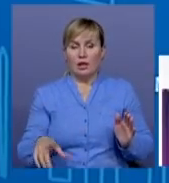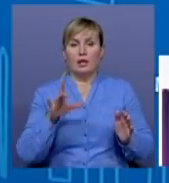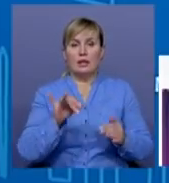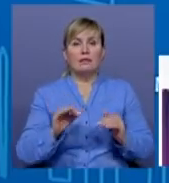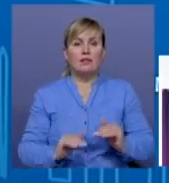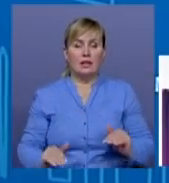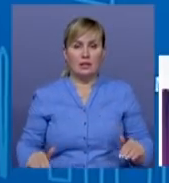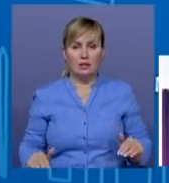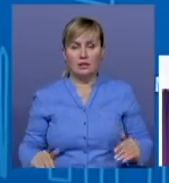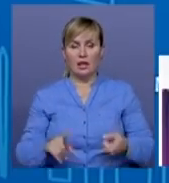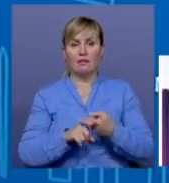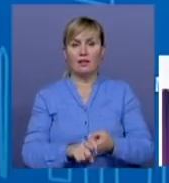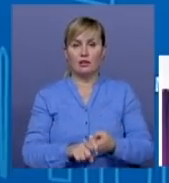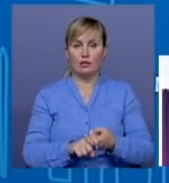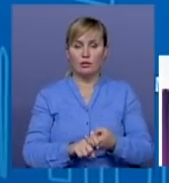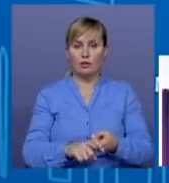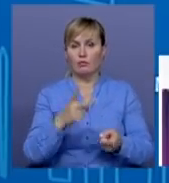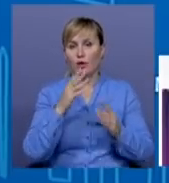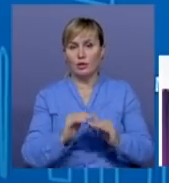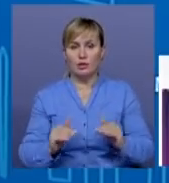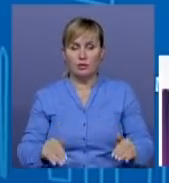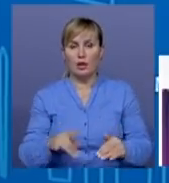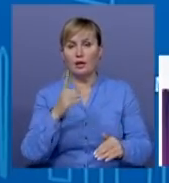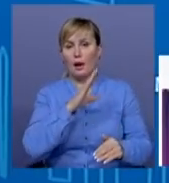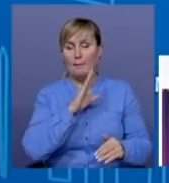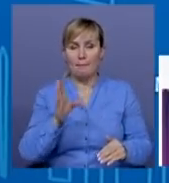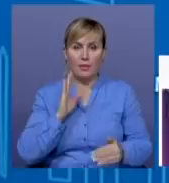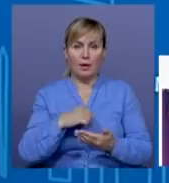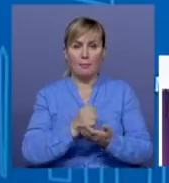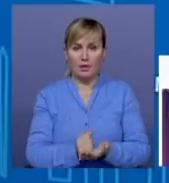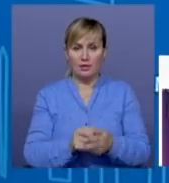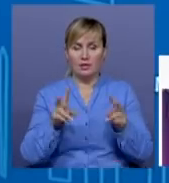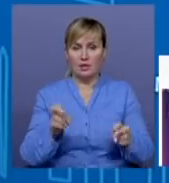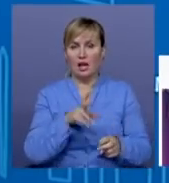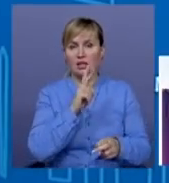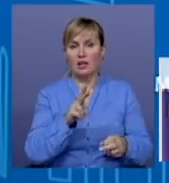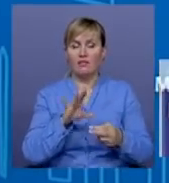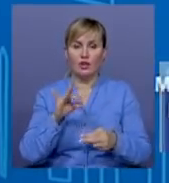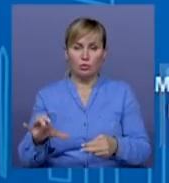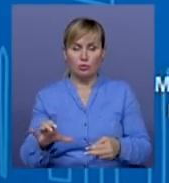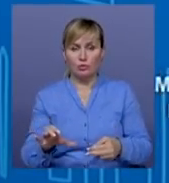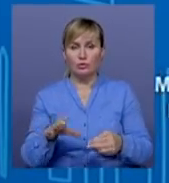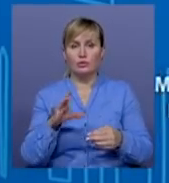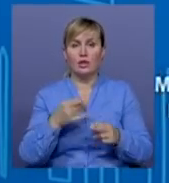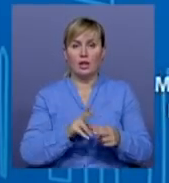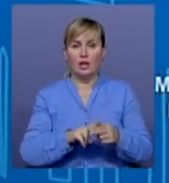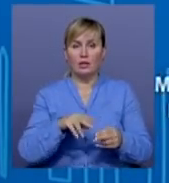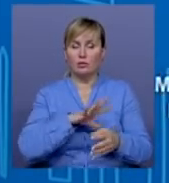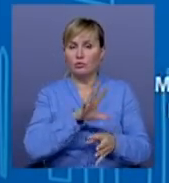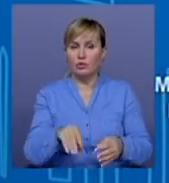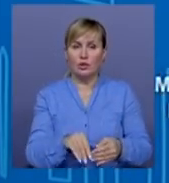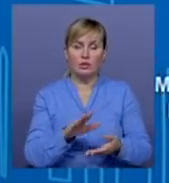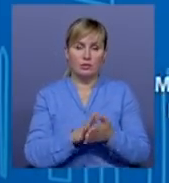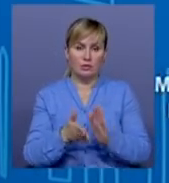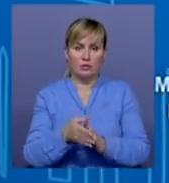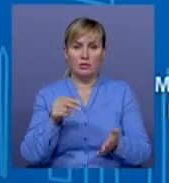детской инфекционной двое детей и одна мама с подтвержденным диагнозом коронавирус. В целом состояние у всех заболевших